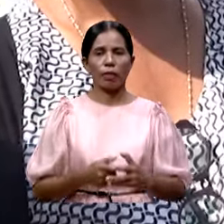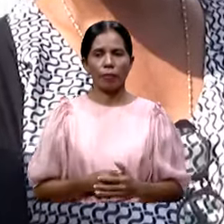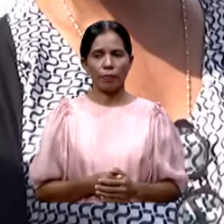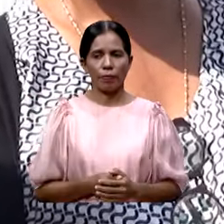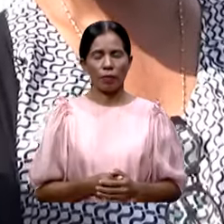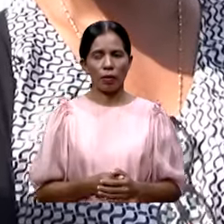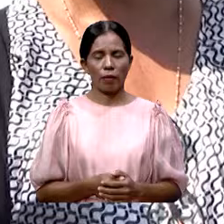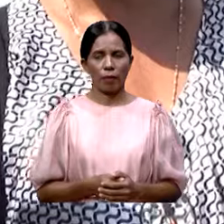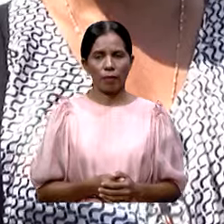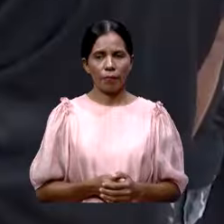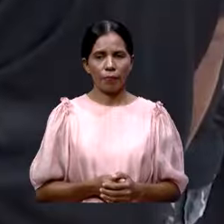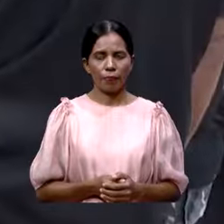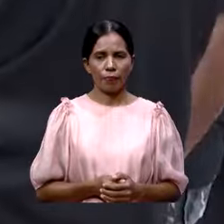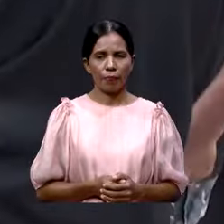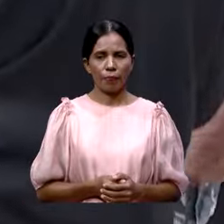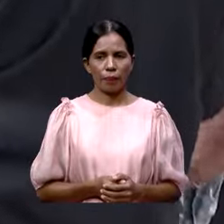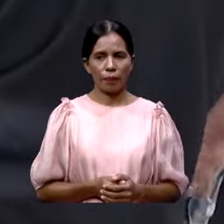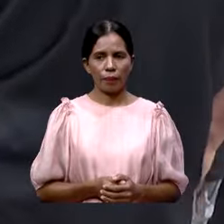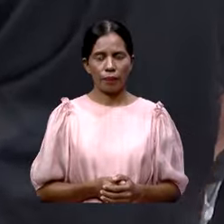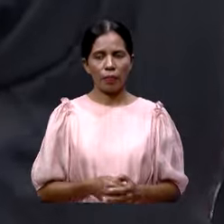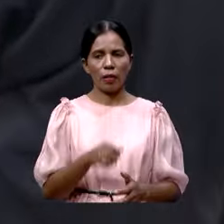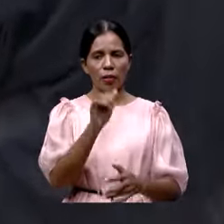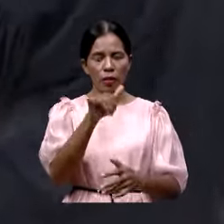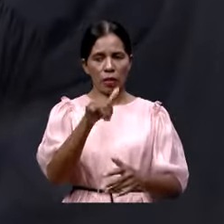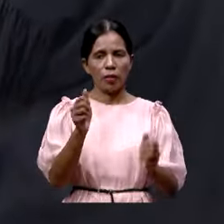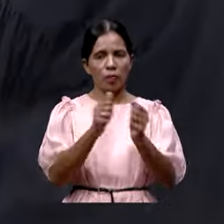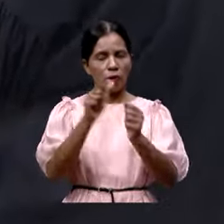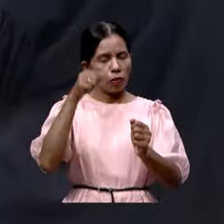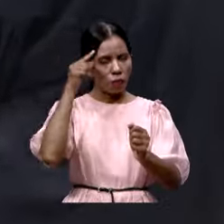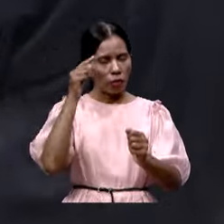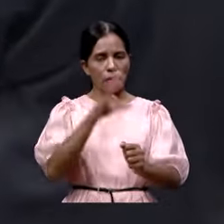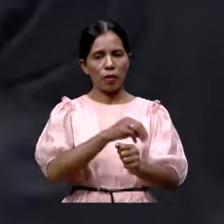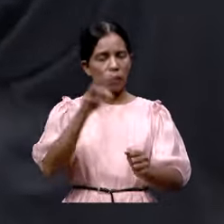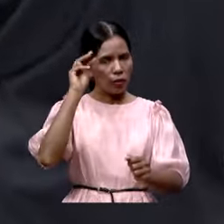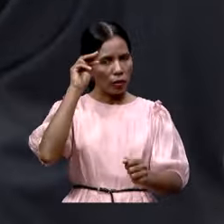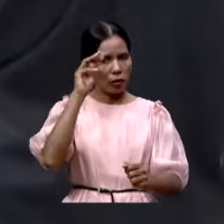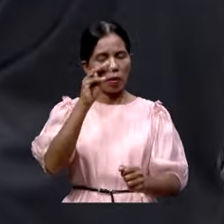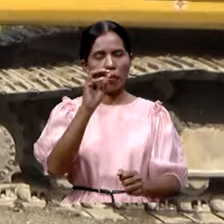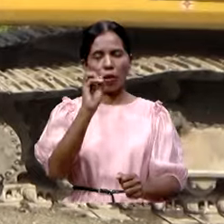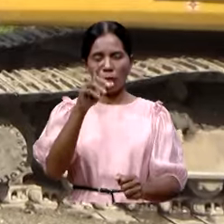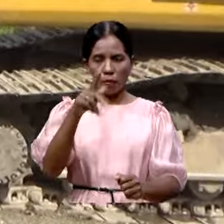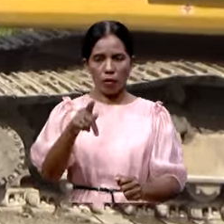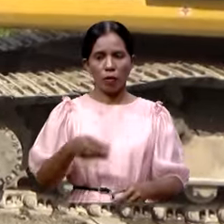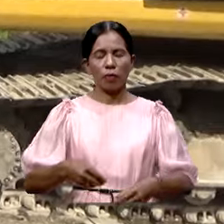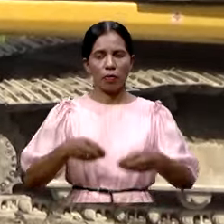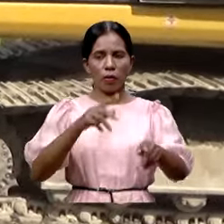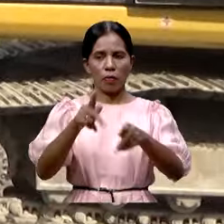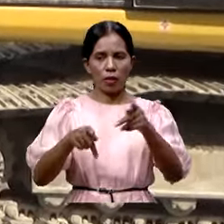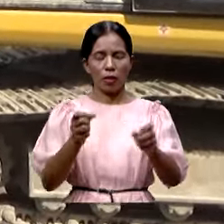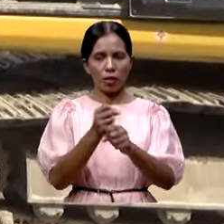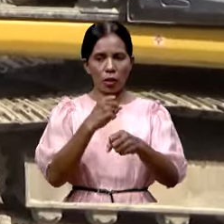parte sul. Né? A fin de concordância entre governo e Rainain, ministro de Obras Públicas orienta que das técnico ou de